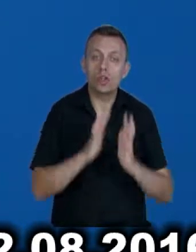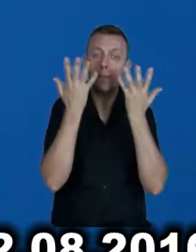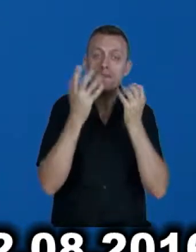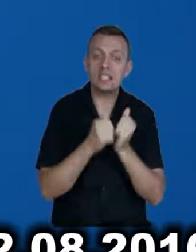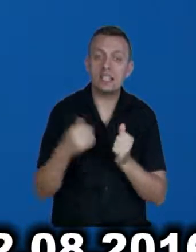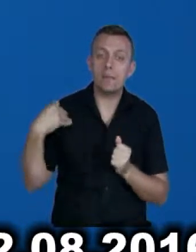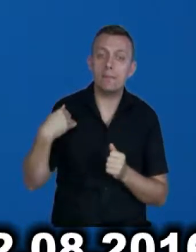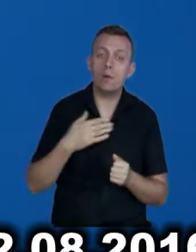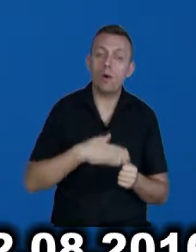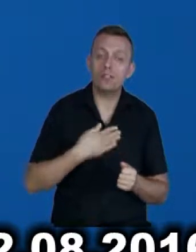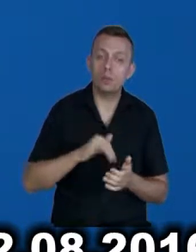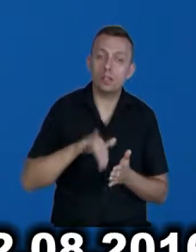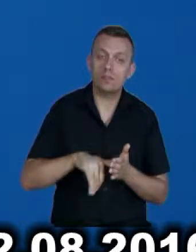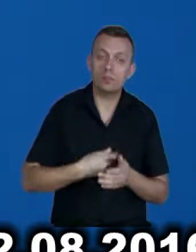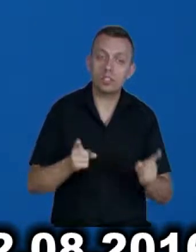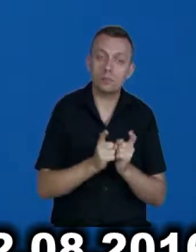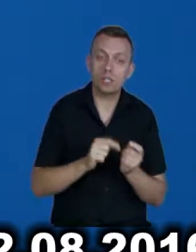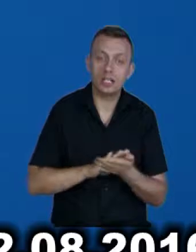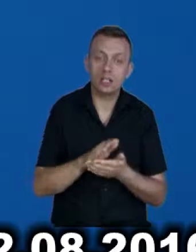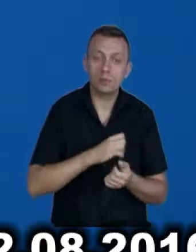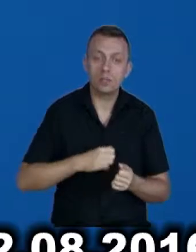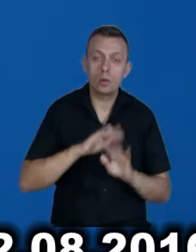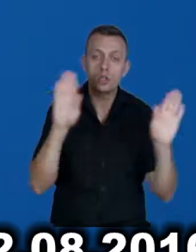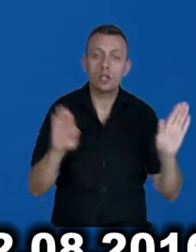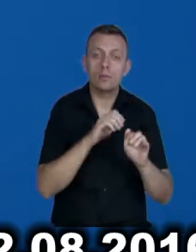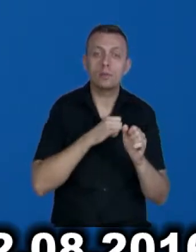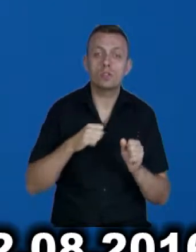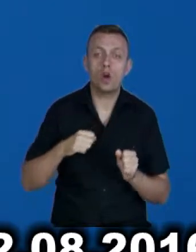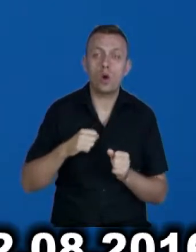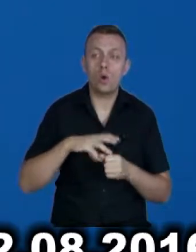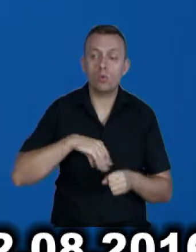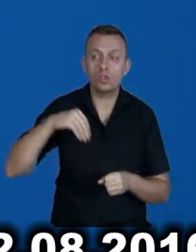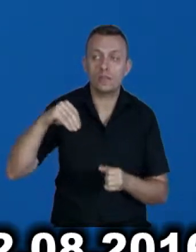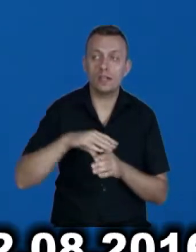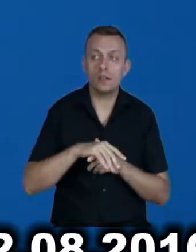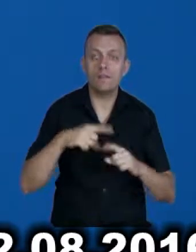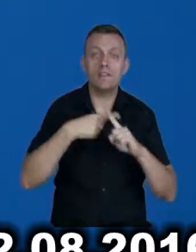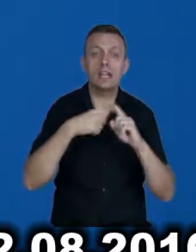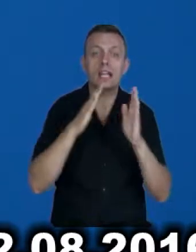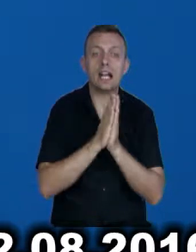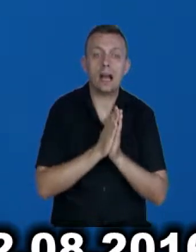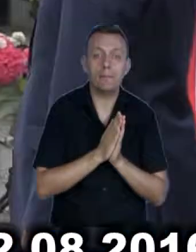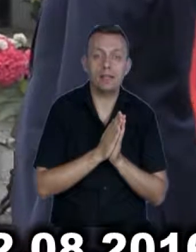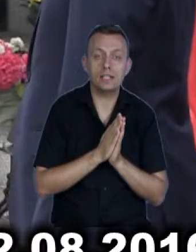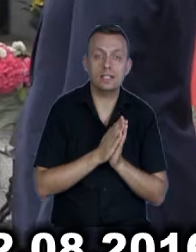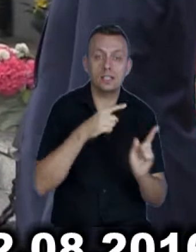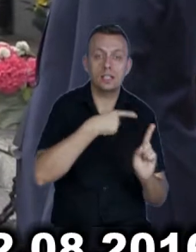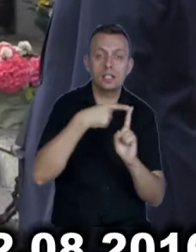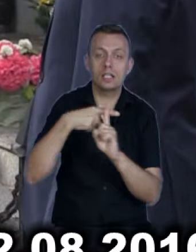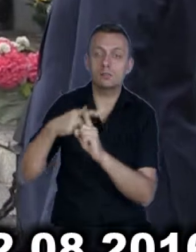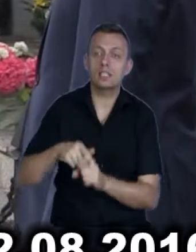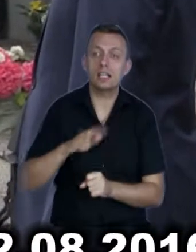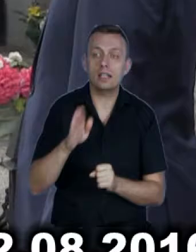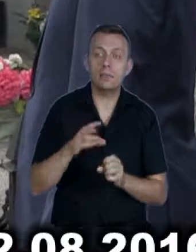rozpoczęło się mszą świętą w kaplicy cmentarnej, następnie złożono kwiaty w miejscu pamięci narodowej.